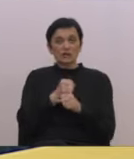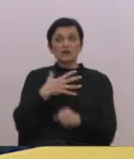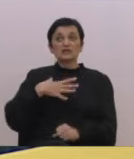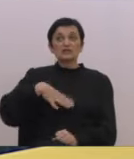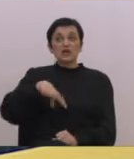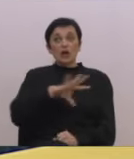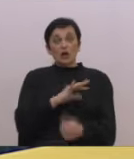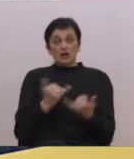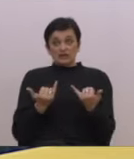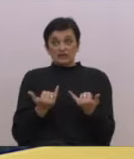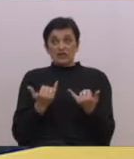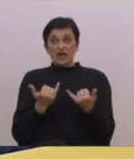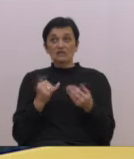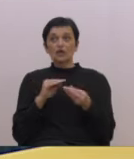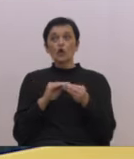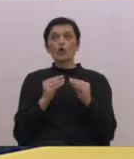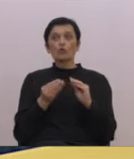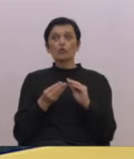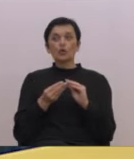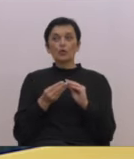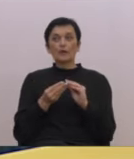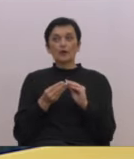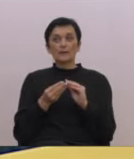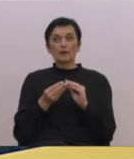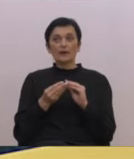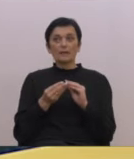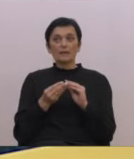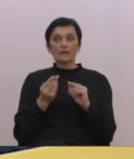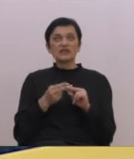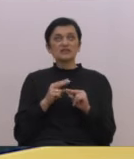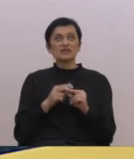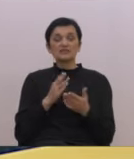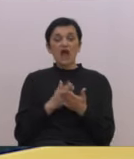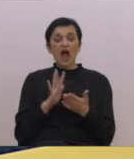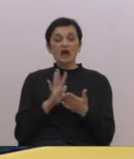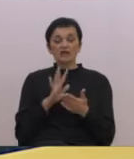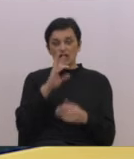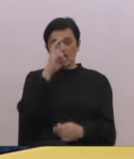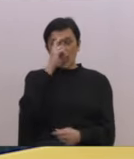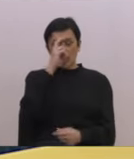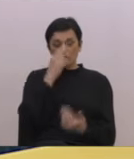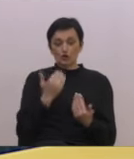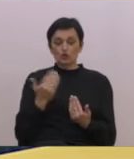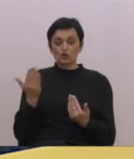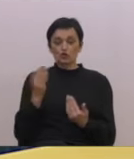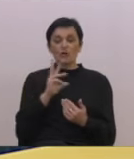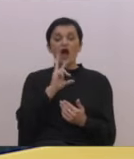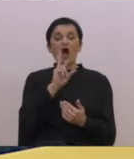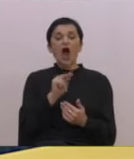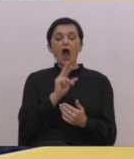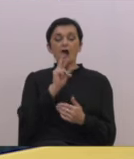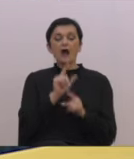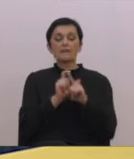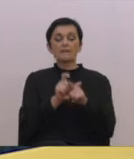საქართველოში დღეს პრობლემა ის კი არ არის, რაზეც ხელისუფლება აპელირებს და ამიცნობს